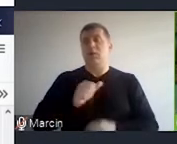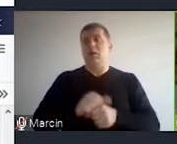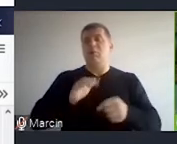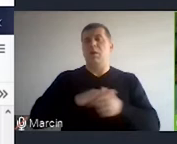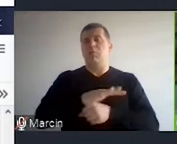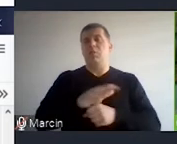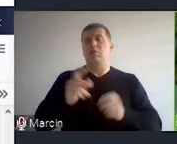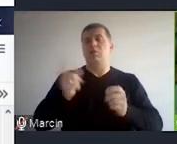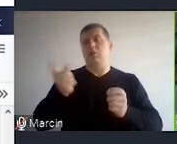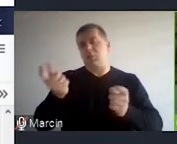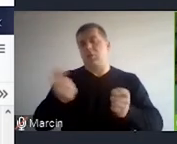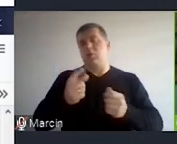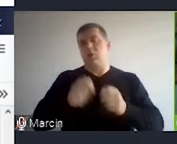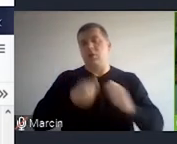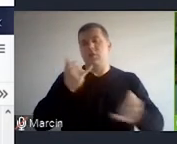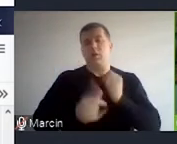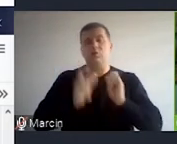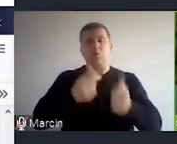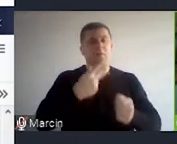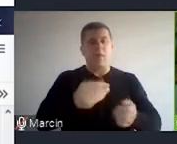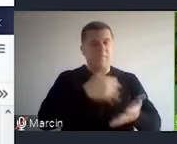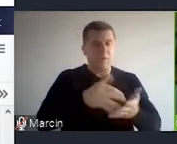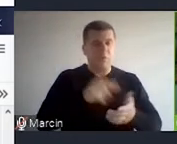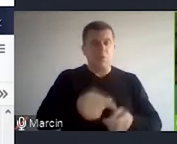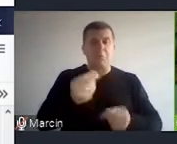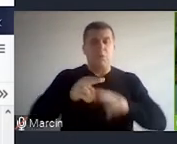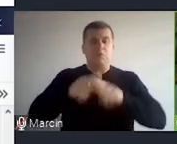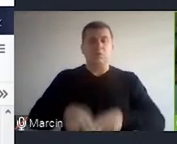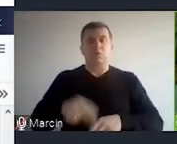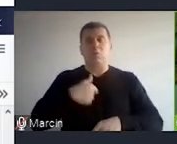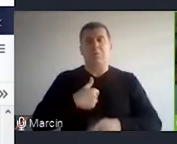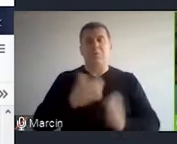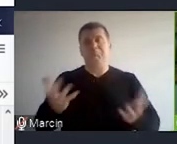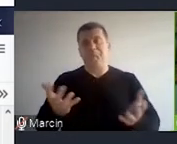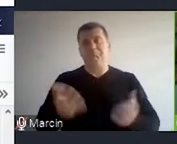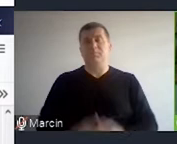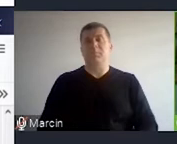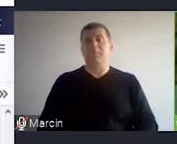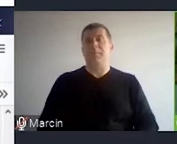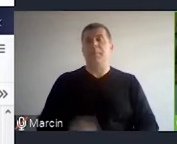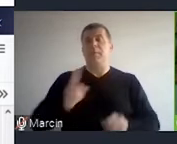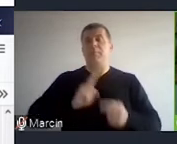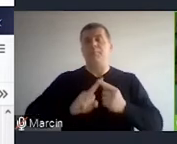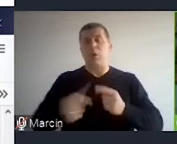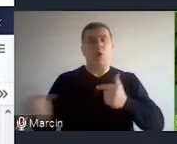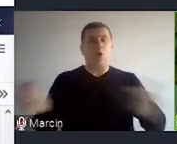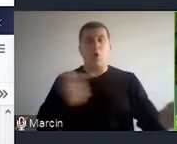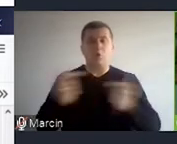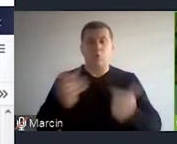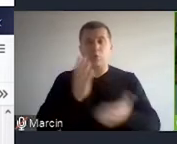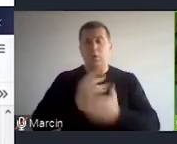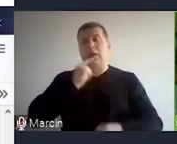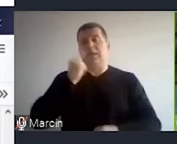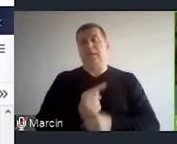popularne rozwiązanie, że jeśli czegoś nie wydałem, to pieniądze zostają u mnie. W związku z tym po skonsultowaniu się